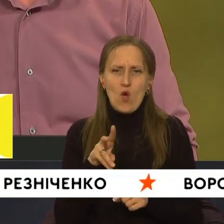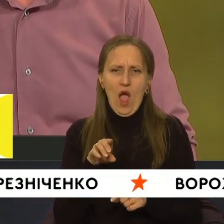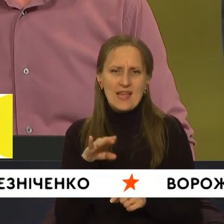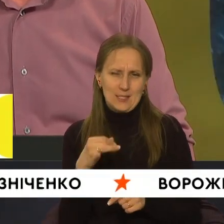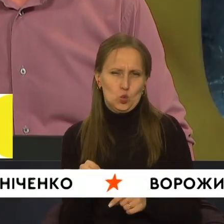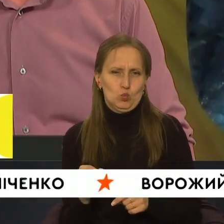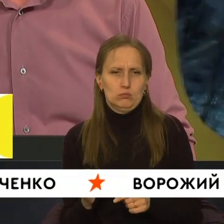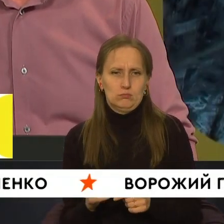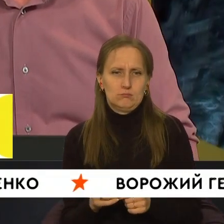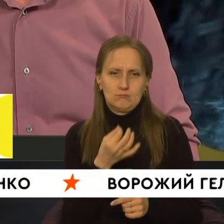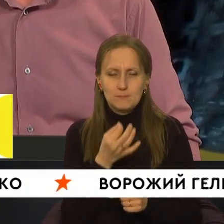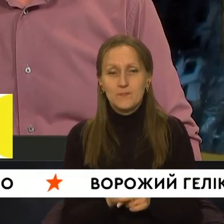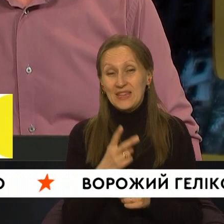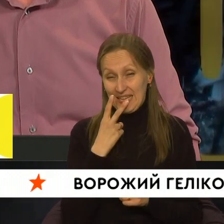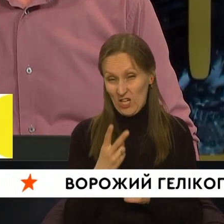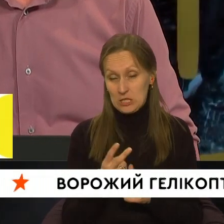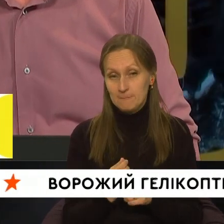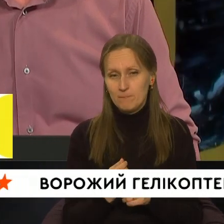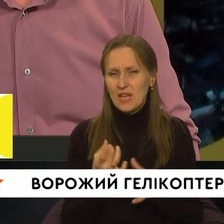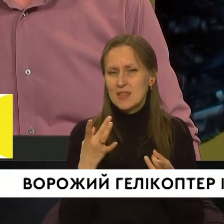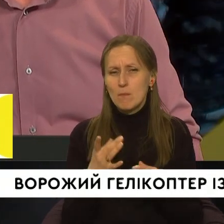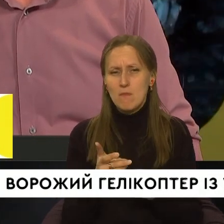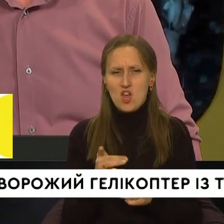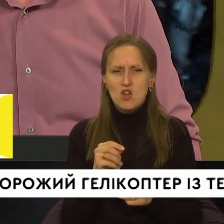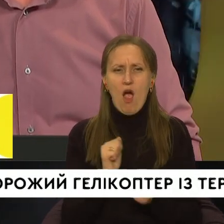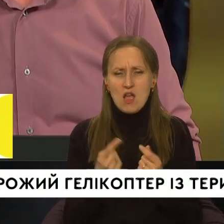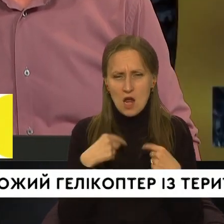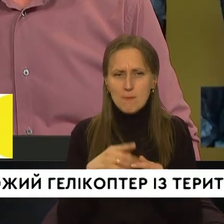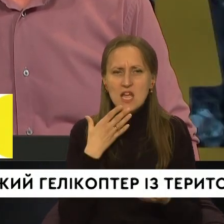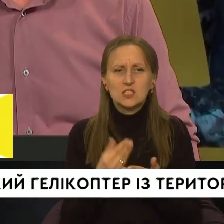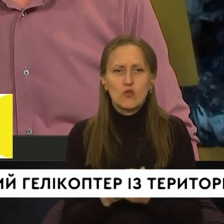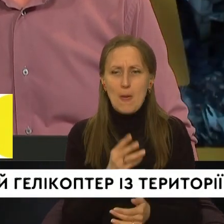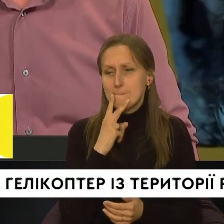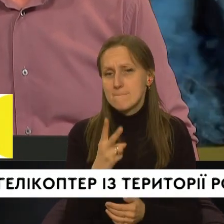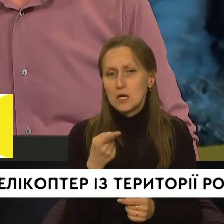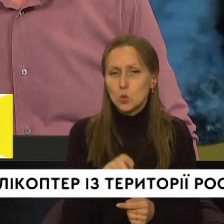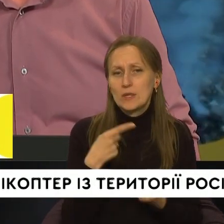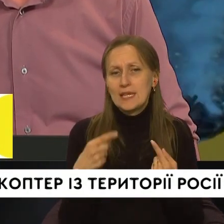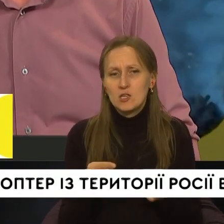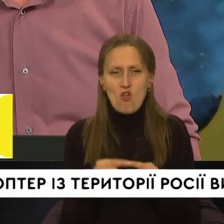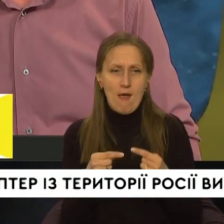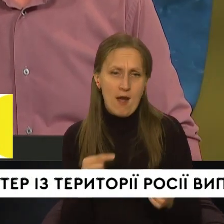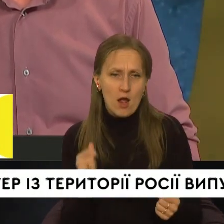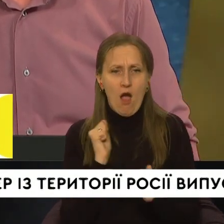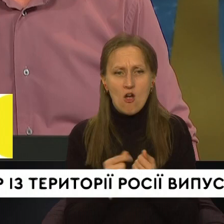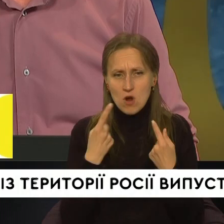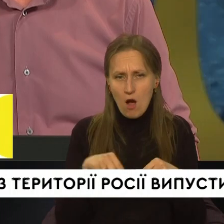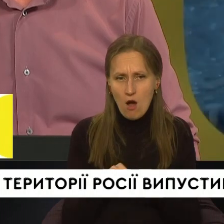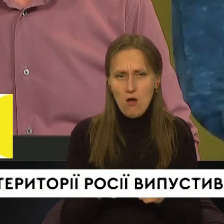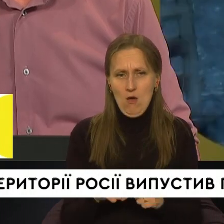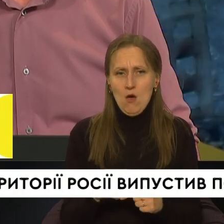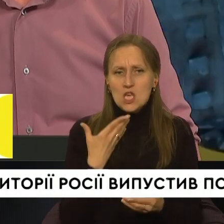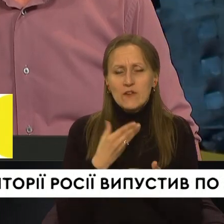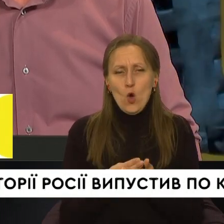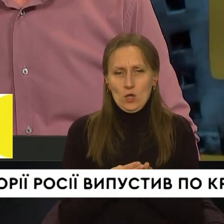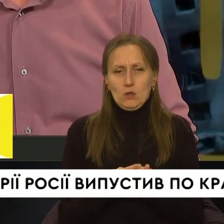так? Дивіться, непроста річ. Кожна країна має своє бачення тих чи інших речей. Кожна країна відстоює